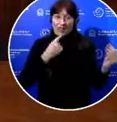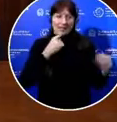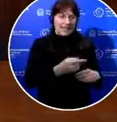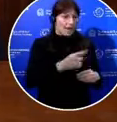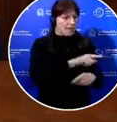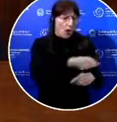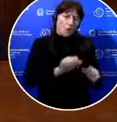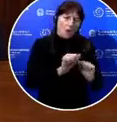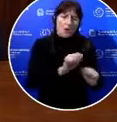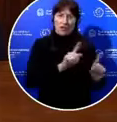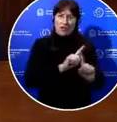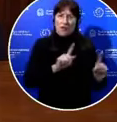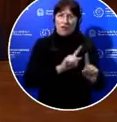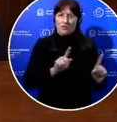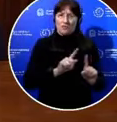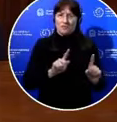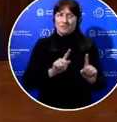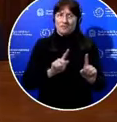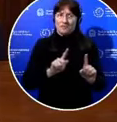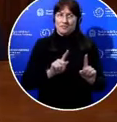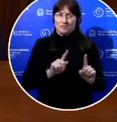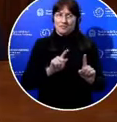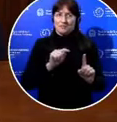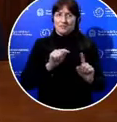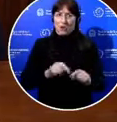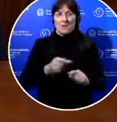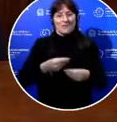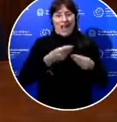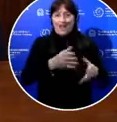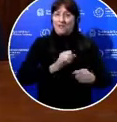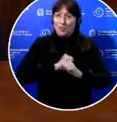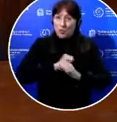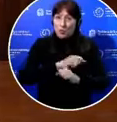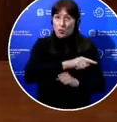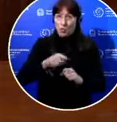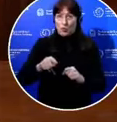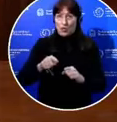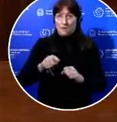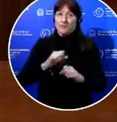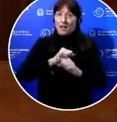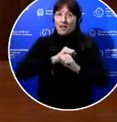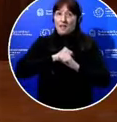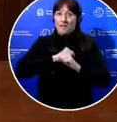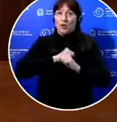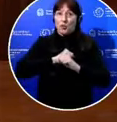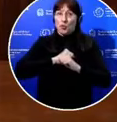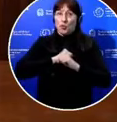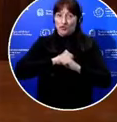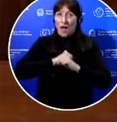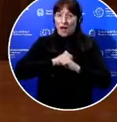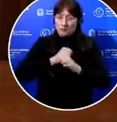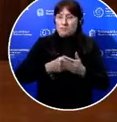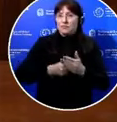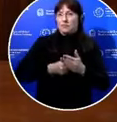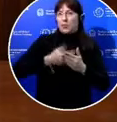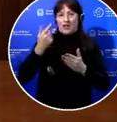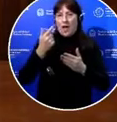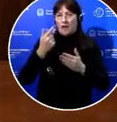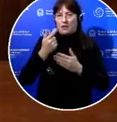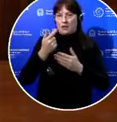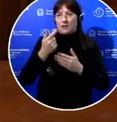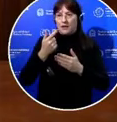non avere paura. Bisogna ripristinare anche questo livello di fiducia. E la fiducia è sicuramente l'antidoto più grosso alle